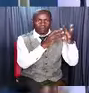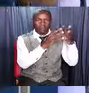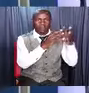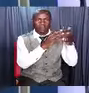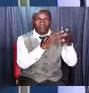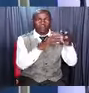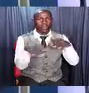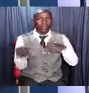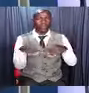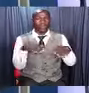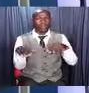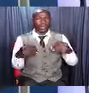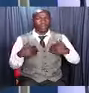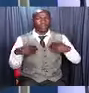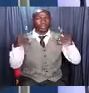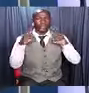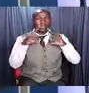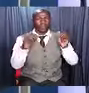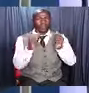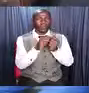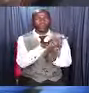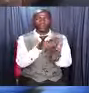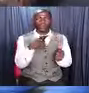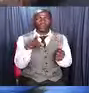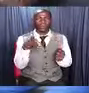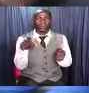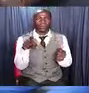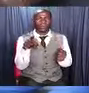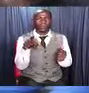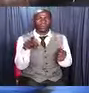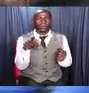Je, mna amani? Do you have peace?